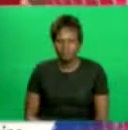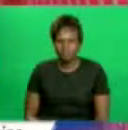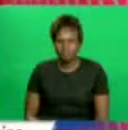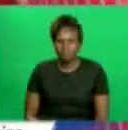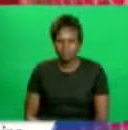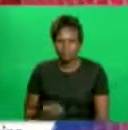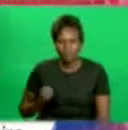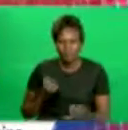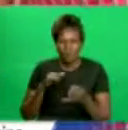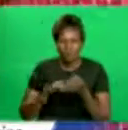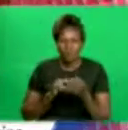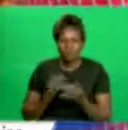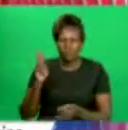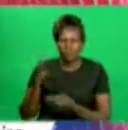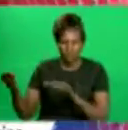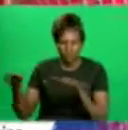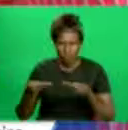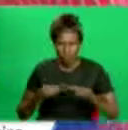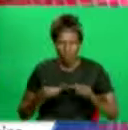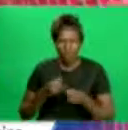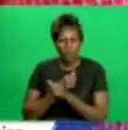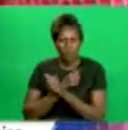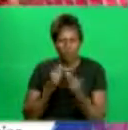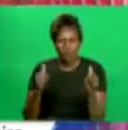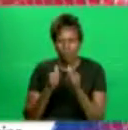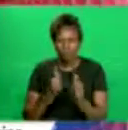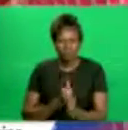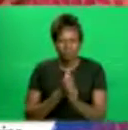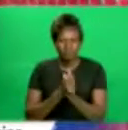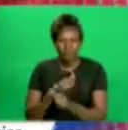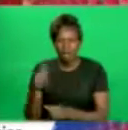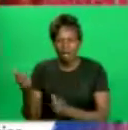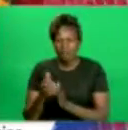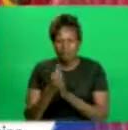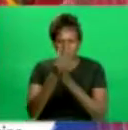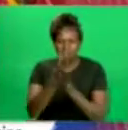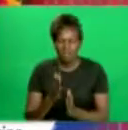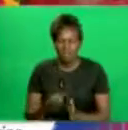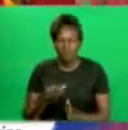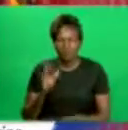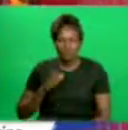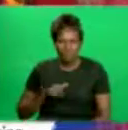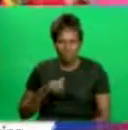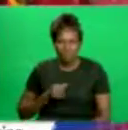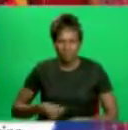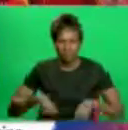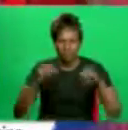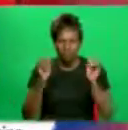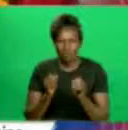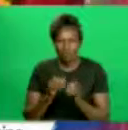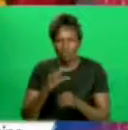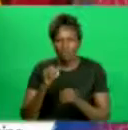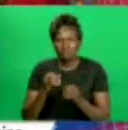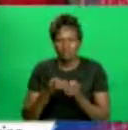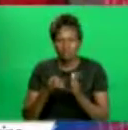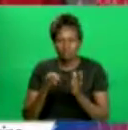Bi Kenyatta alipokelewa kwa nyimbo na furaha akiwa ameandamana na viongozi wa kina mama wakiwemo mwenyekiti wa maendeleo ya wanawake